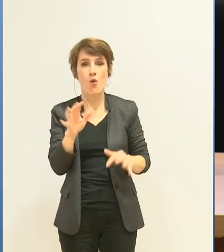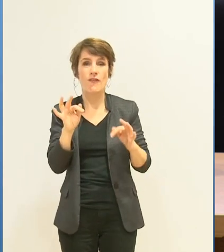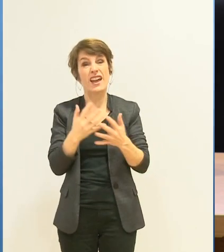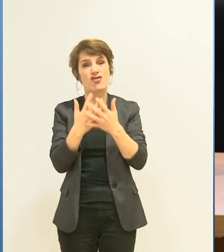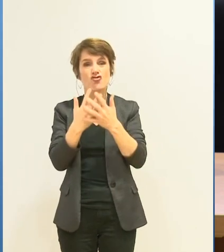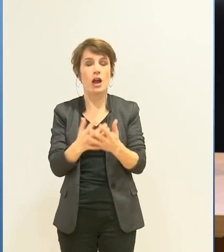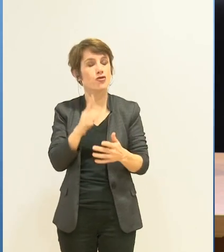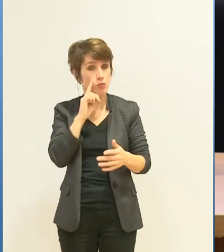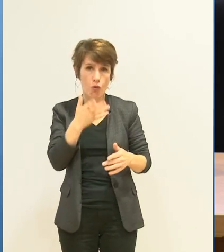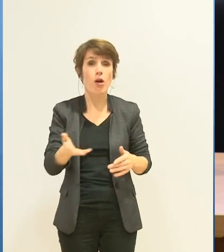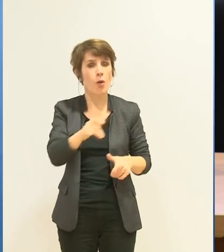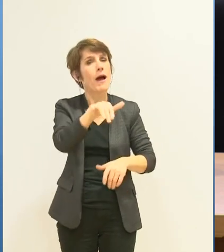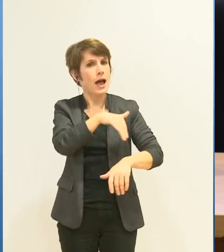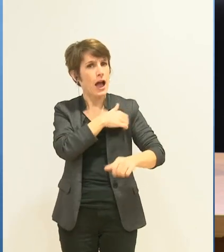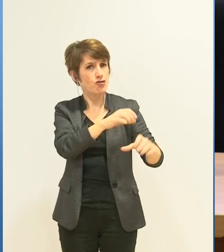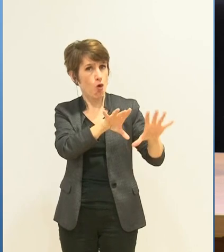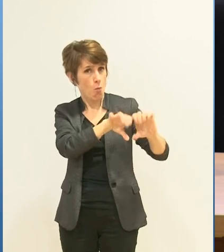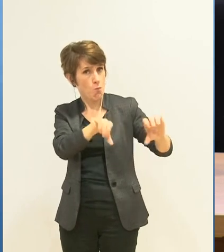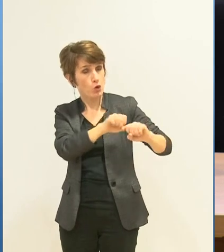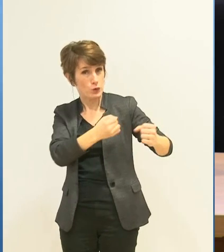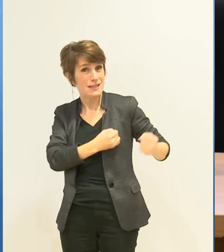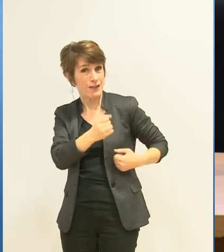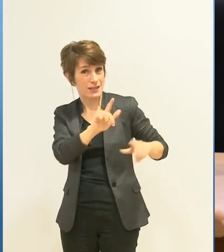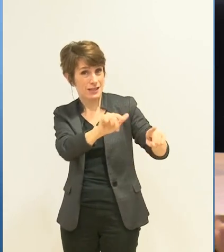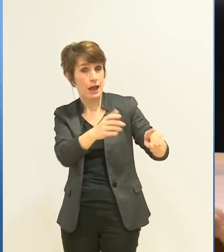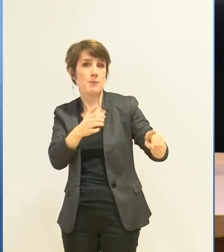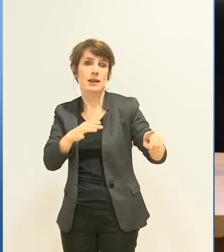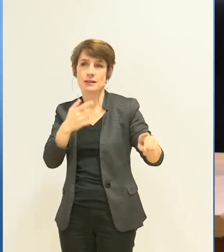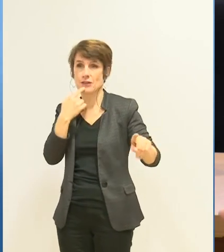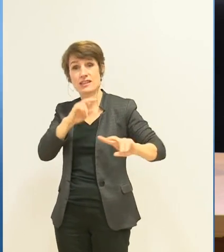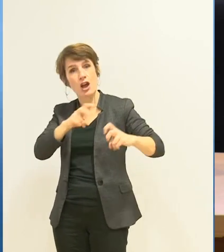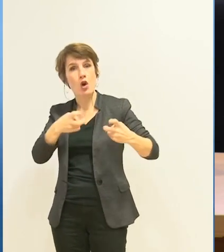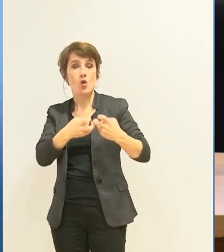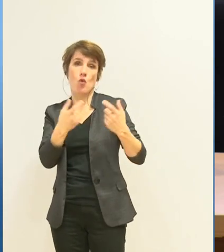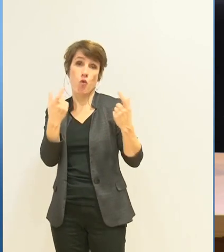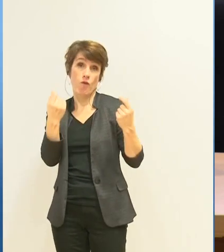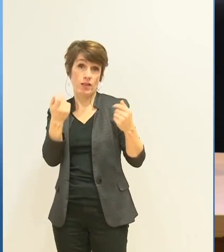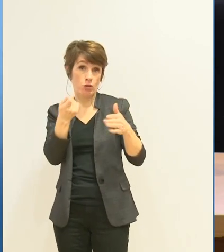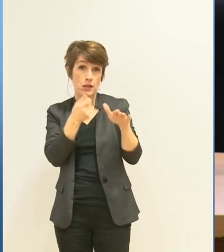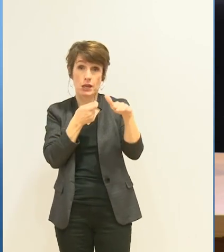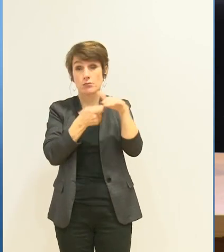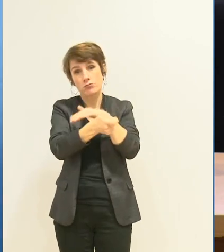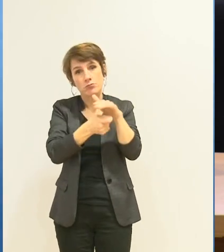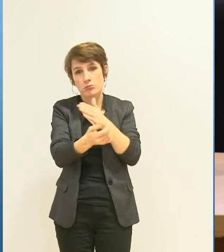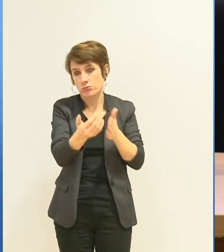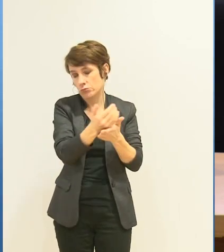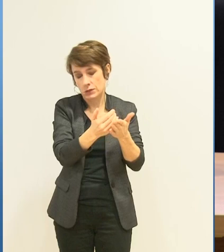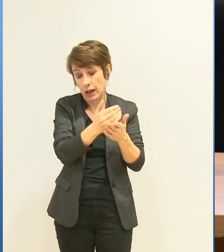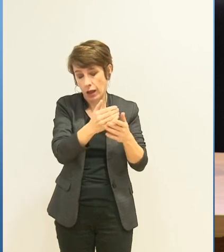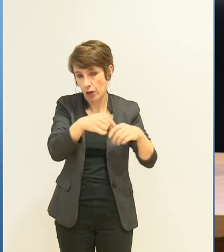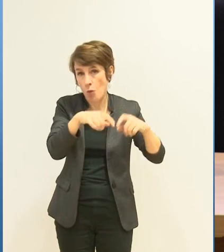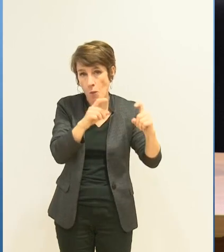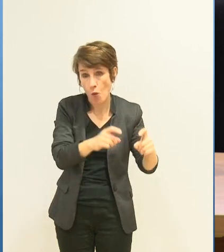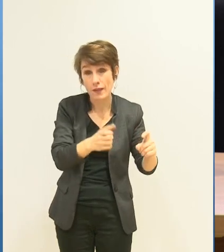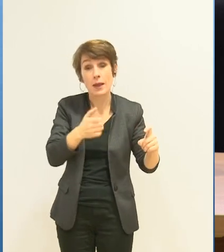un service mais un coût financier ça c'est une réalité moindre et un